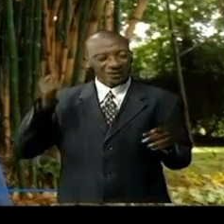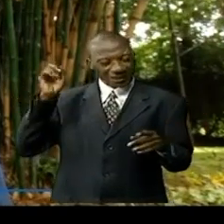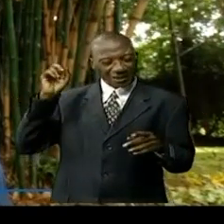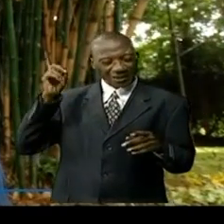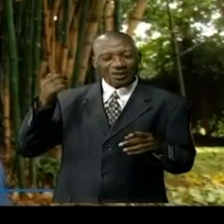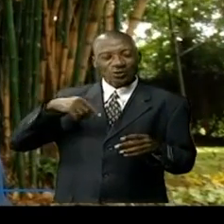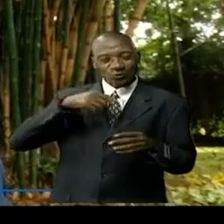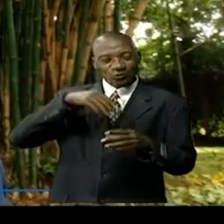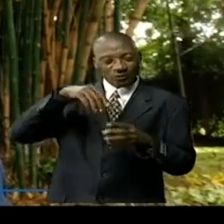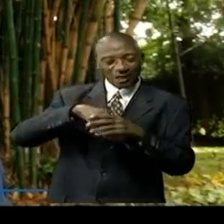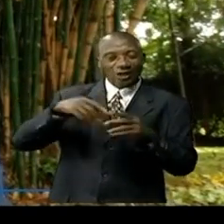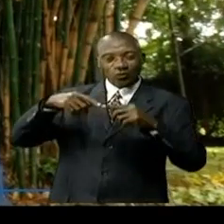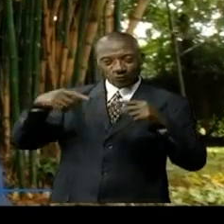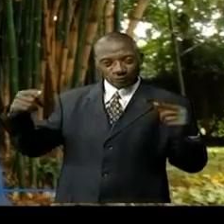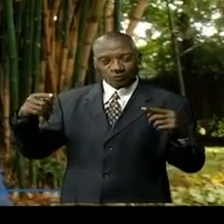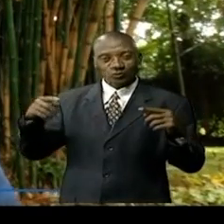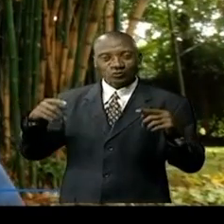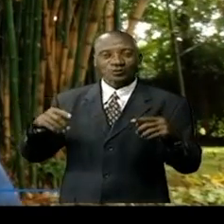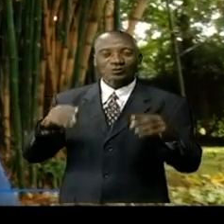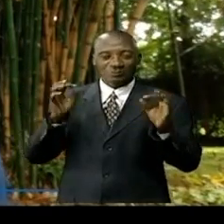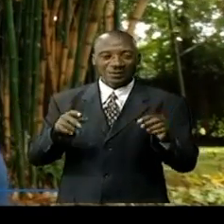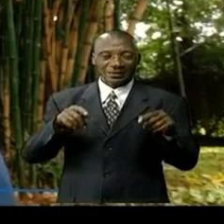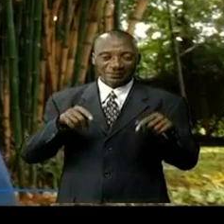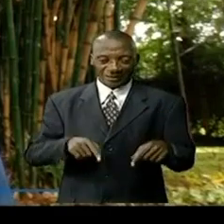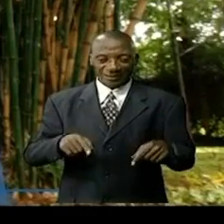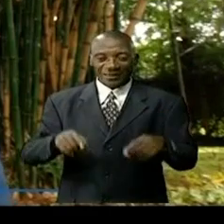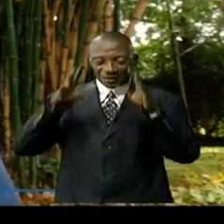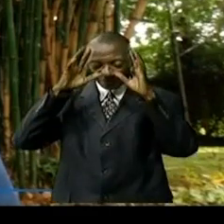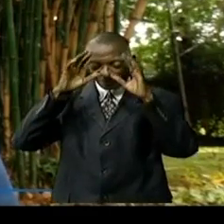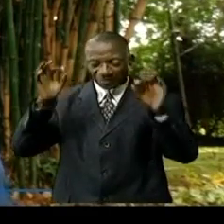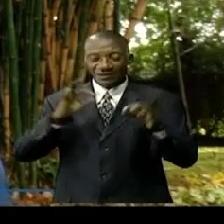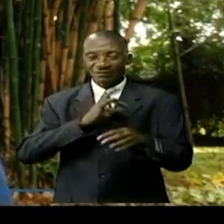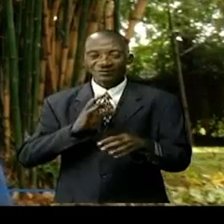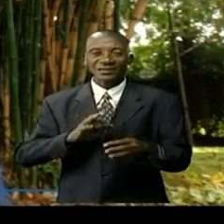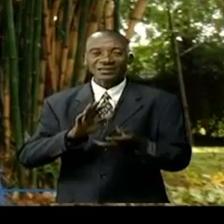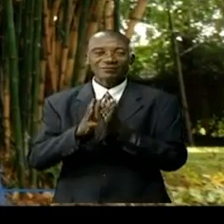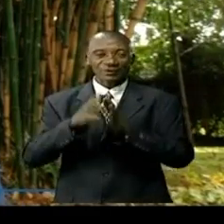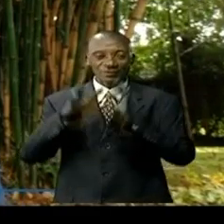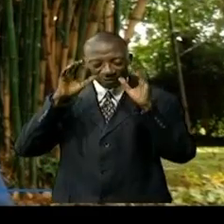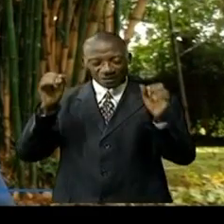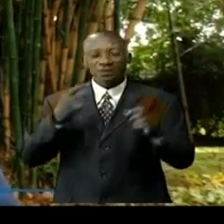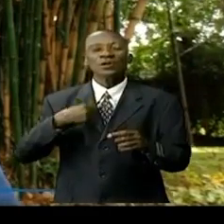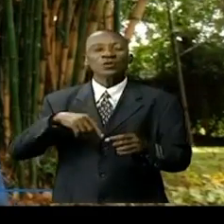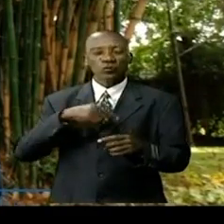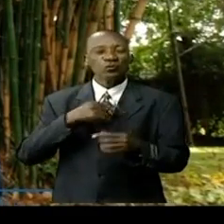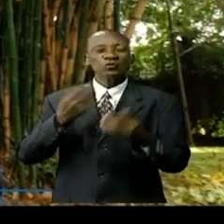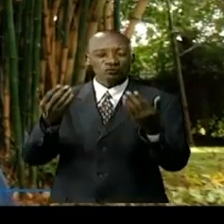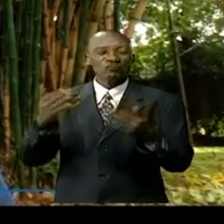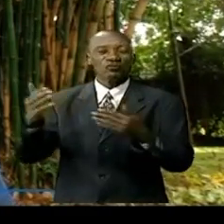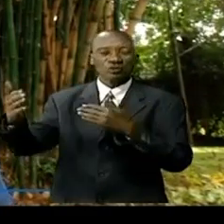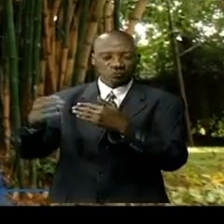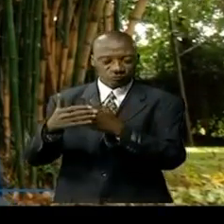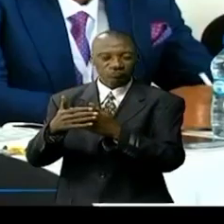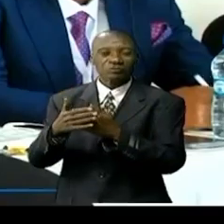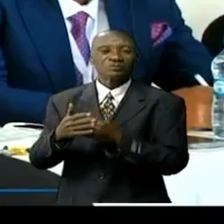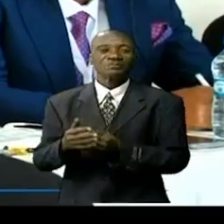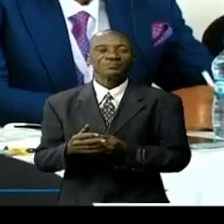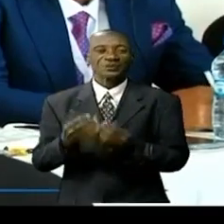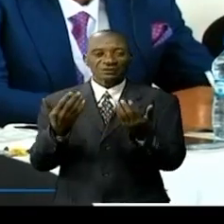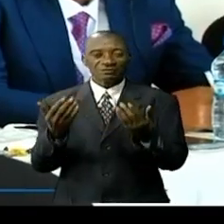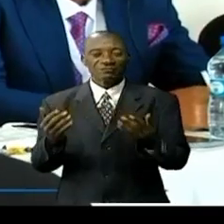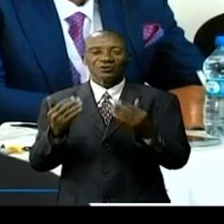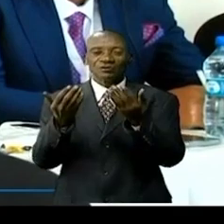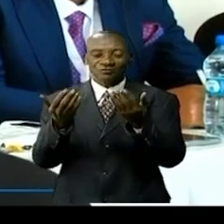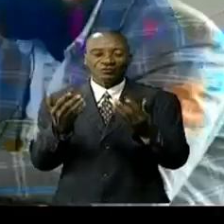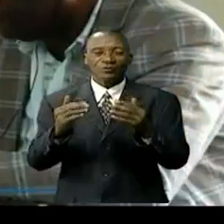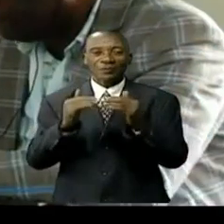Et maintenant qu'il a pris la tête du pays et qu'il veut la paix, le retour de la paix et